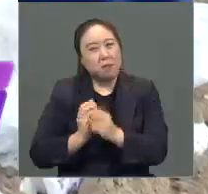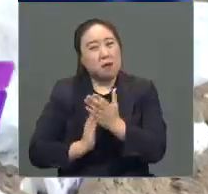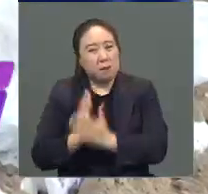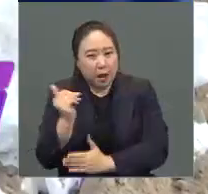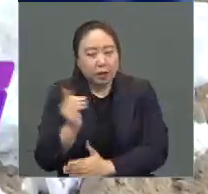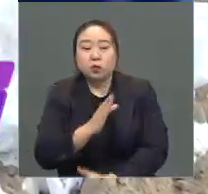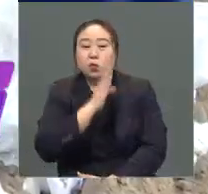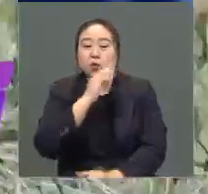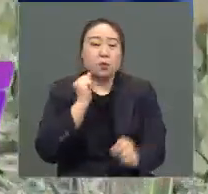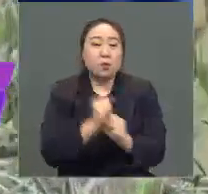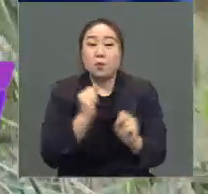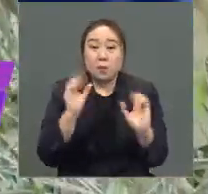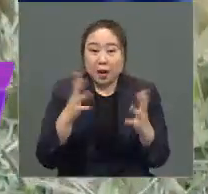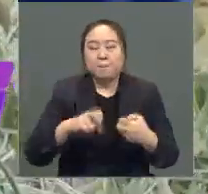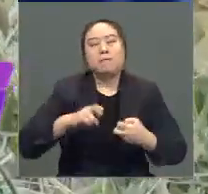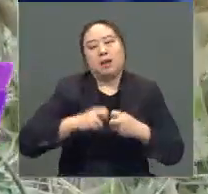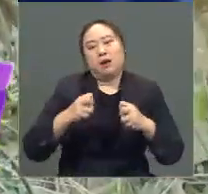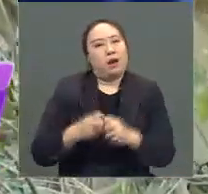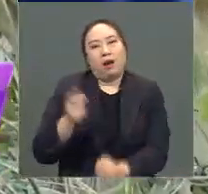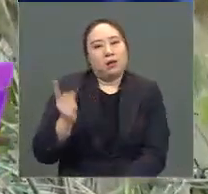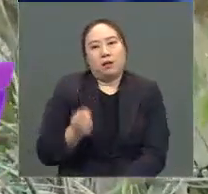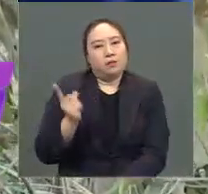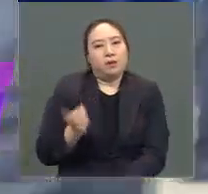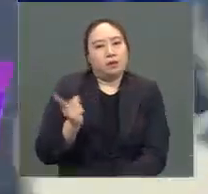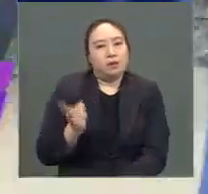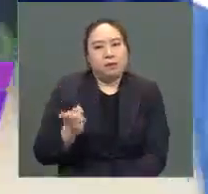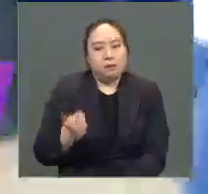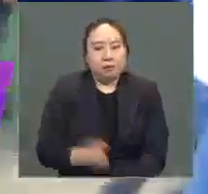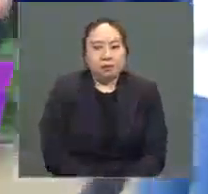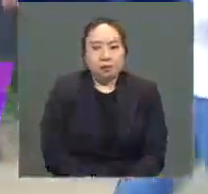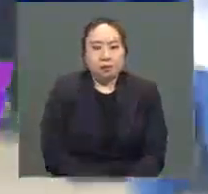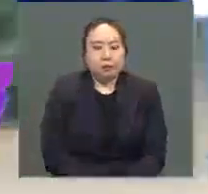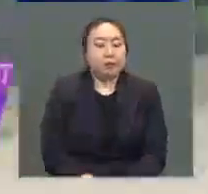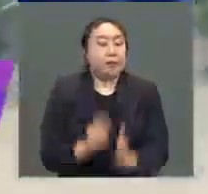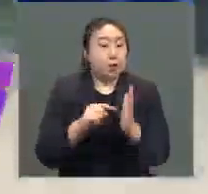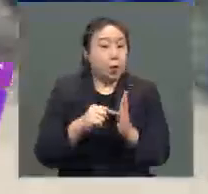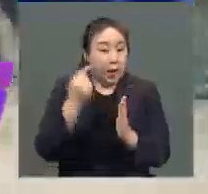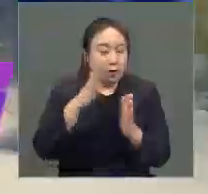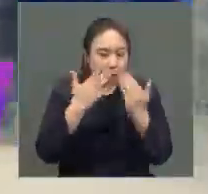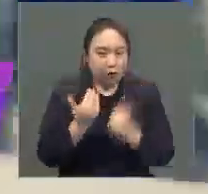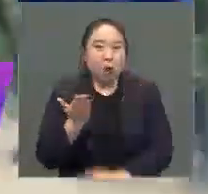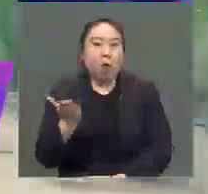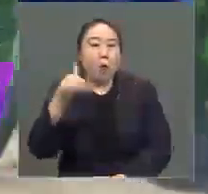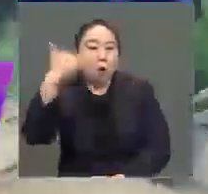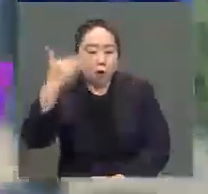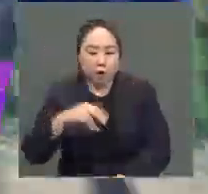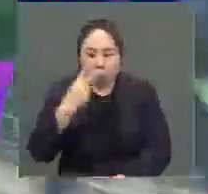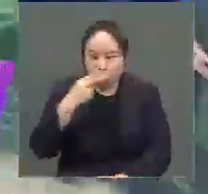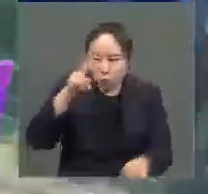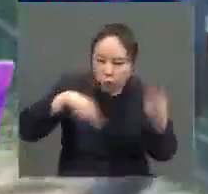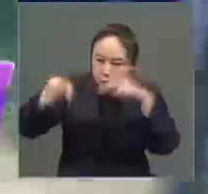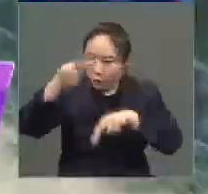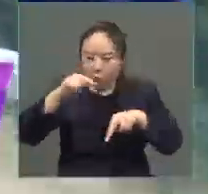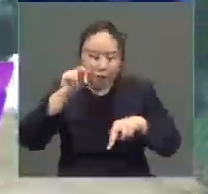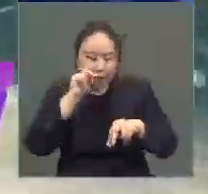แต่หากไม่ทำปัญหาก็จะเกิดซ้ำซากอยู่แบบนี้โดยในช่วงแรกนี้ขอให้มีการสำรวจสถานที่กักเก็บน้ำว่